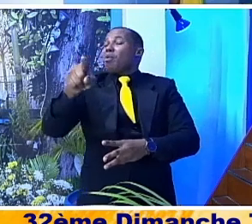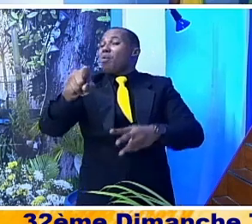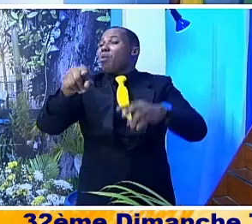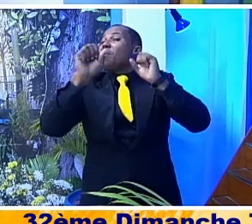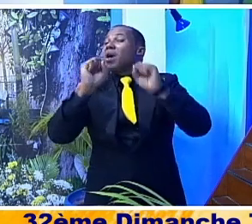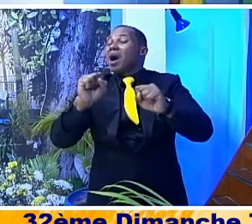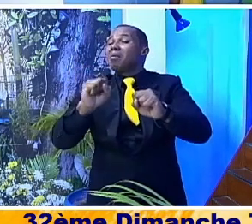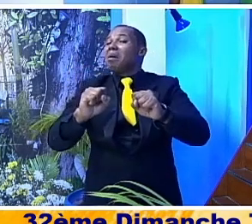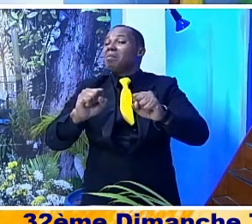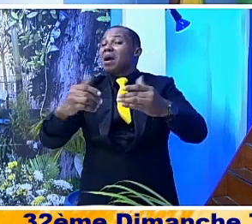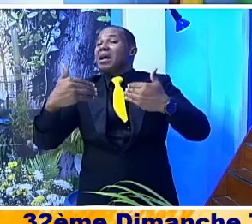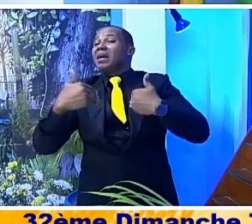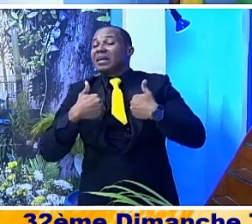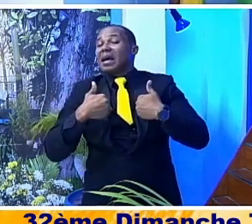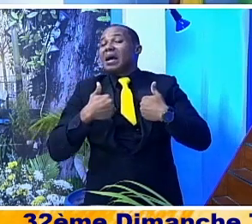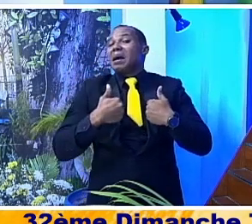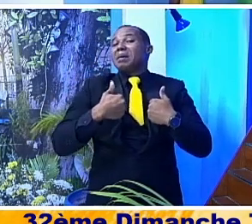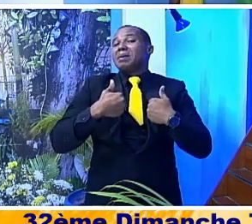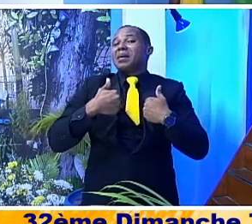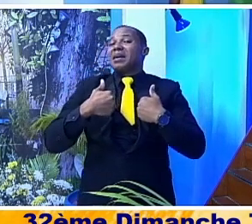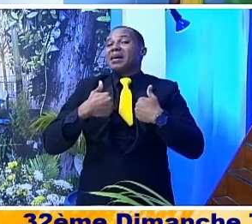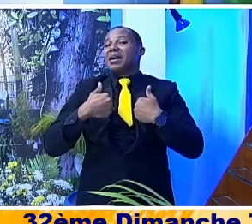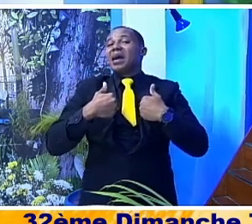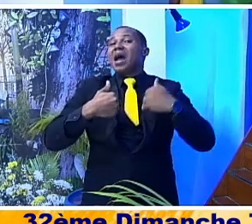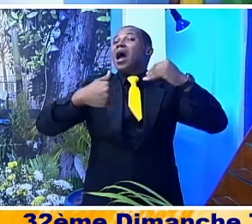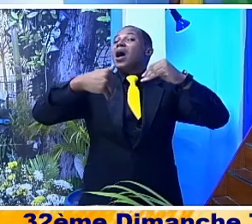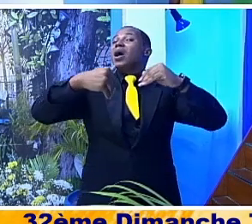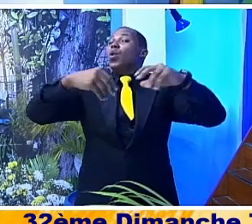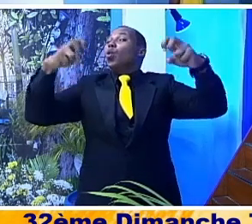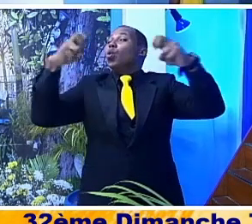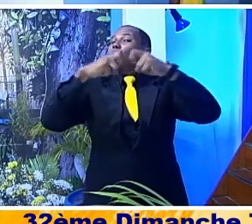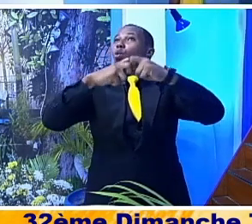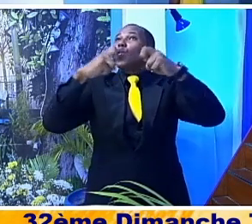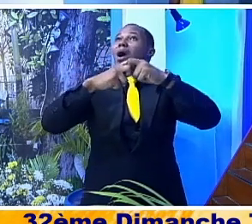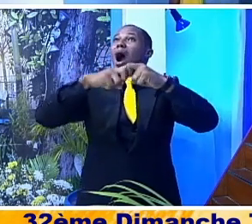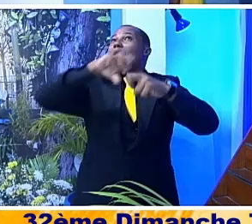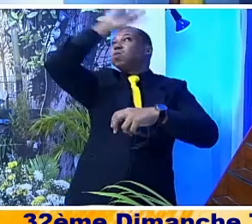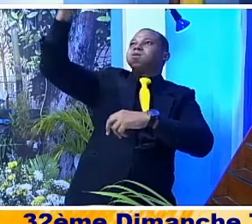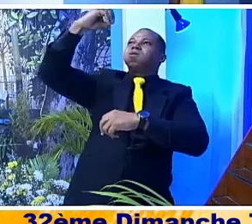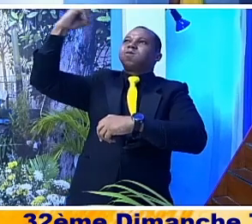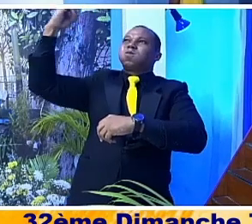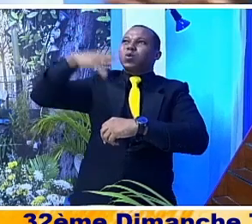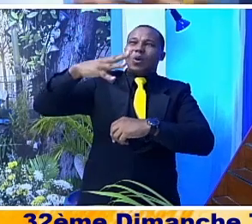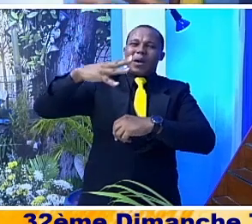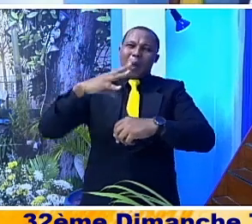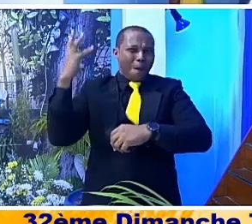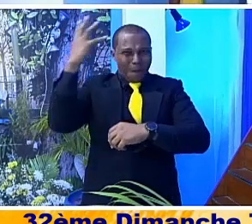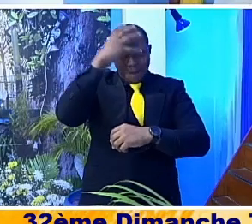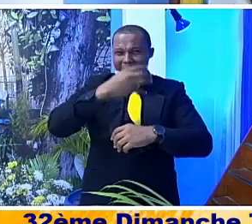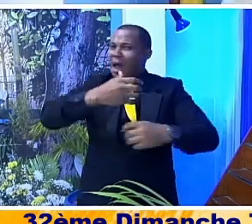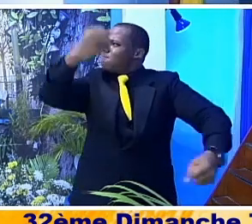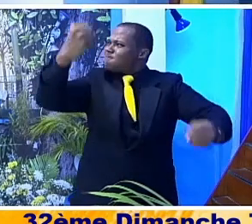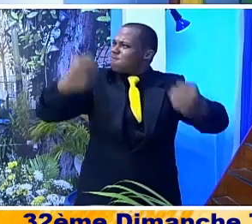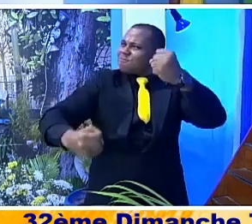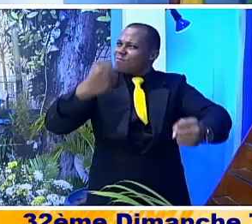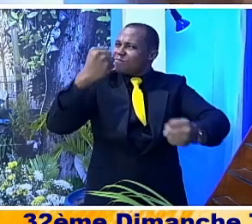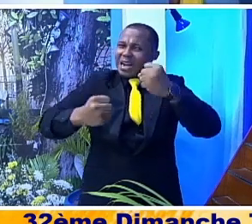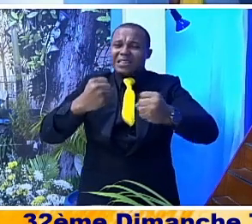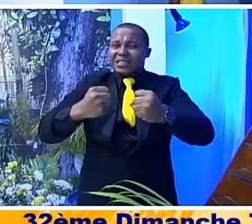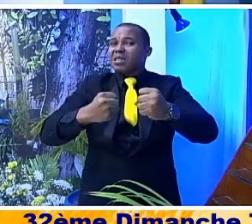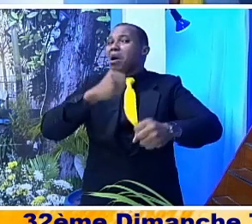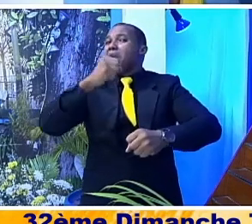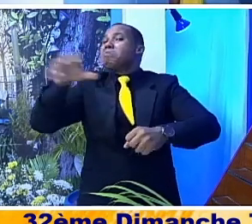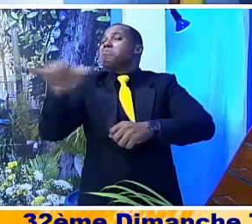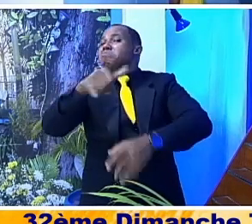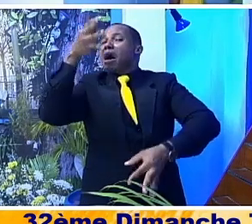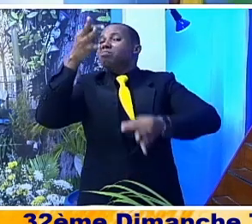ou te mettre un inverter, ou ka gen tout bagay la ka ou kap marche bien, ou ka gen une belle machine blindée pour le saut dans l'arrière, même si gen tire, ça va du